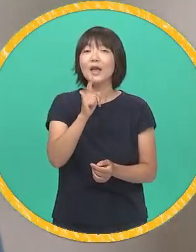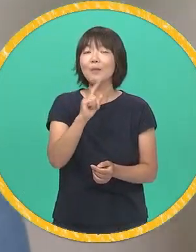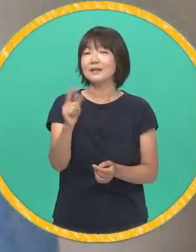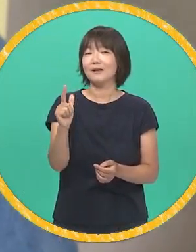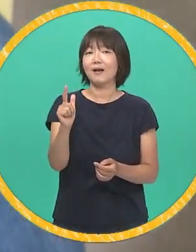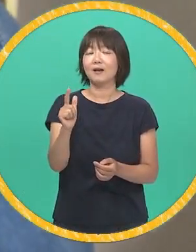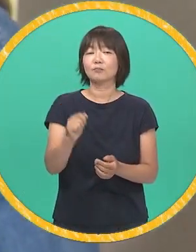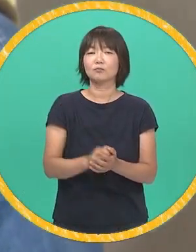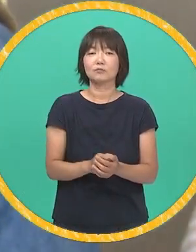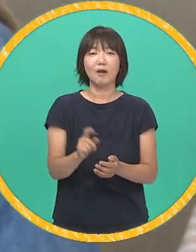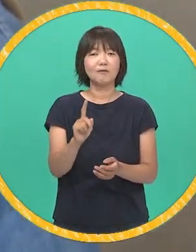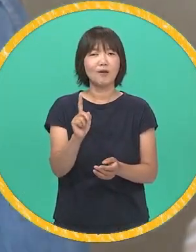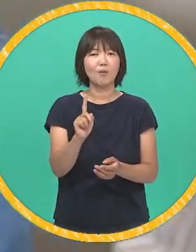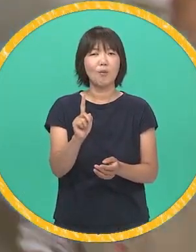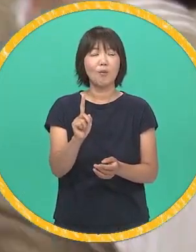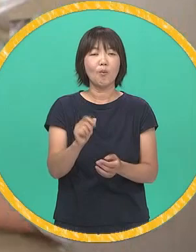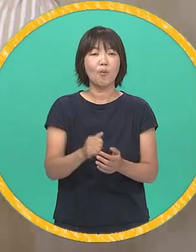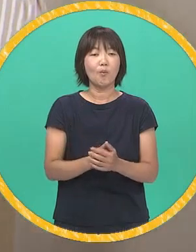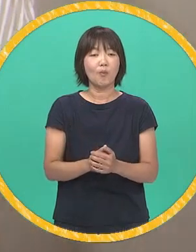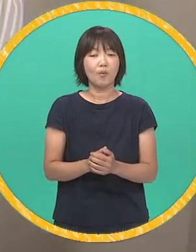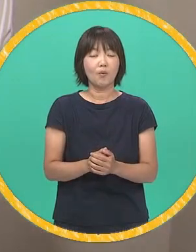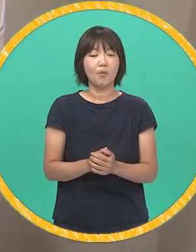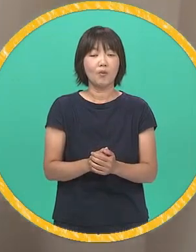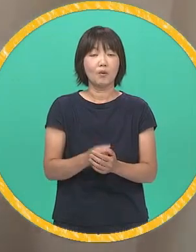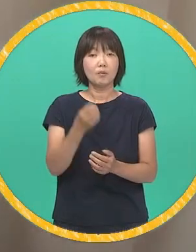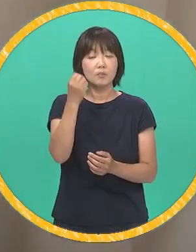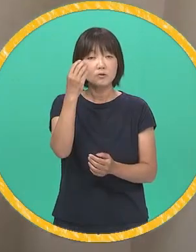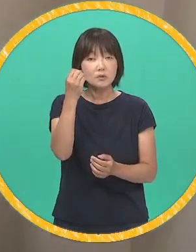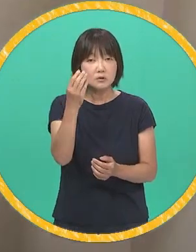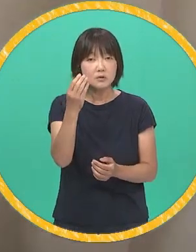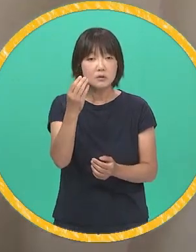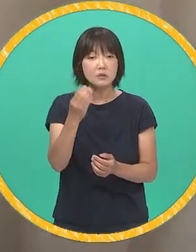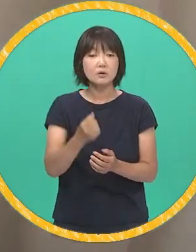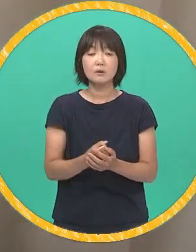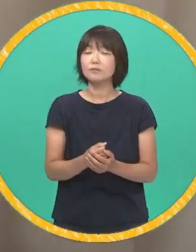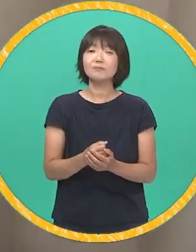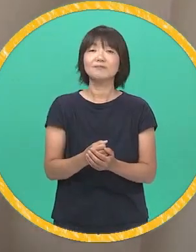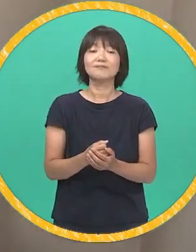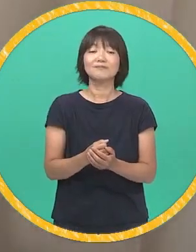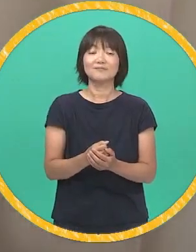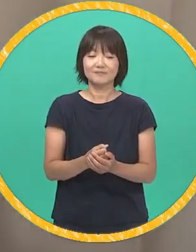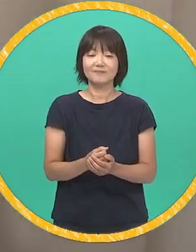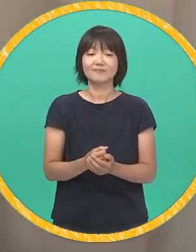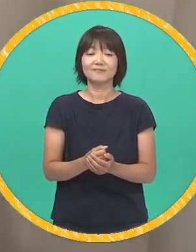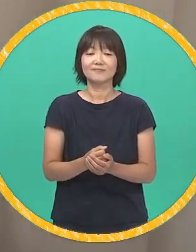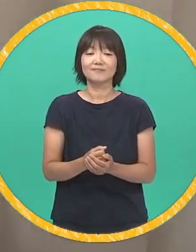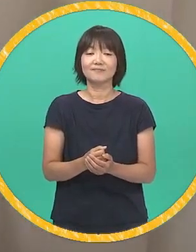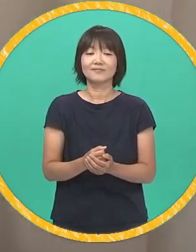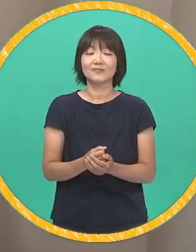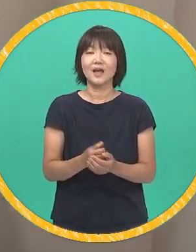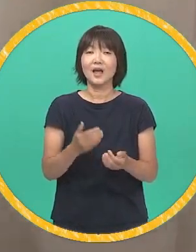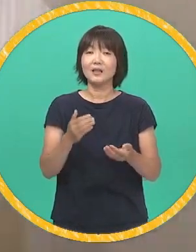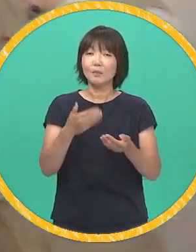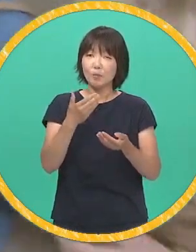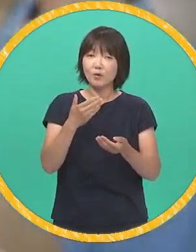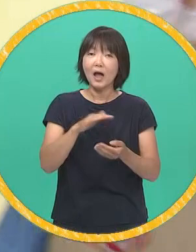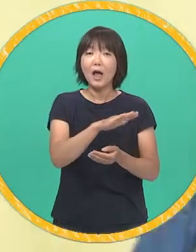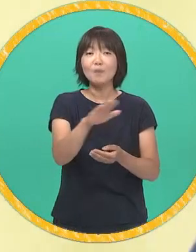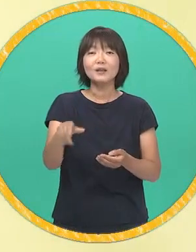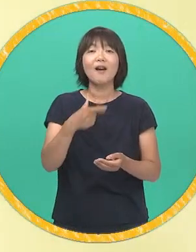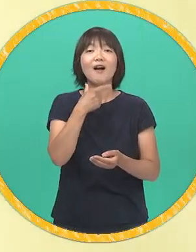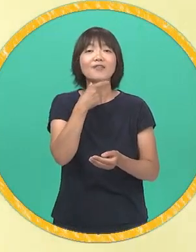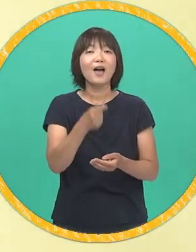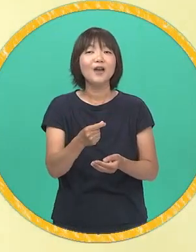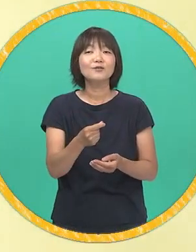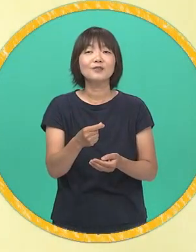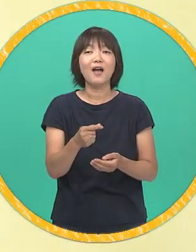のドロー珍しいえっむしろ c ものじゃないんですよね前半戦だよねその食べ物はみんなに大好き